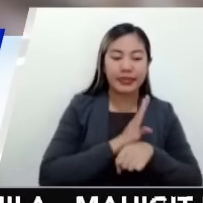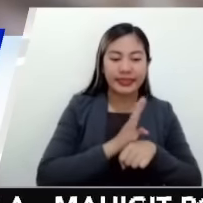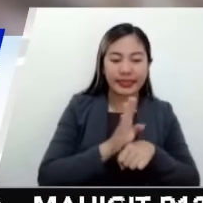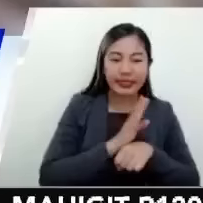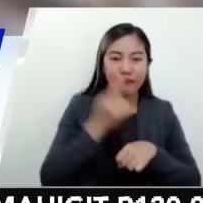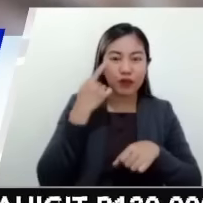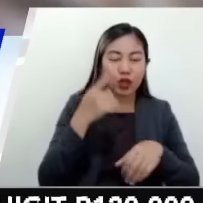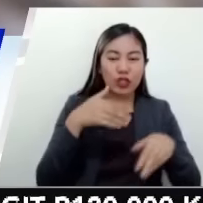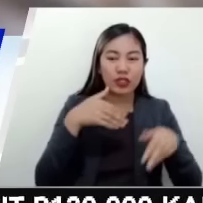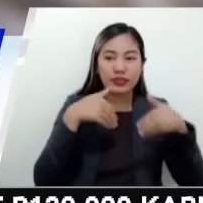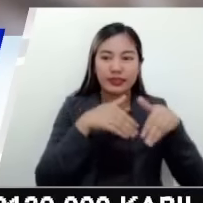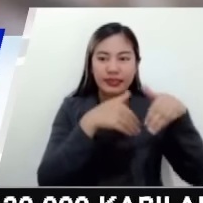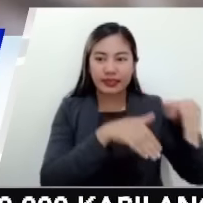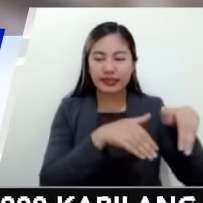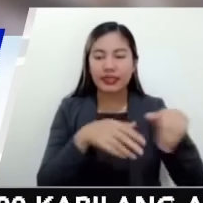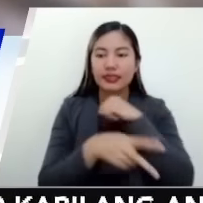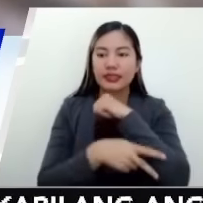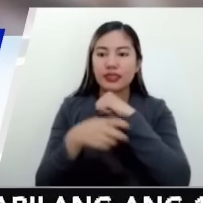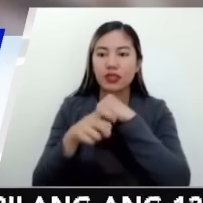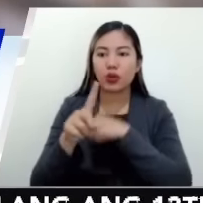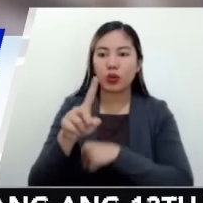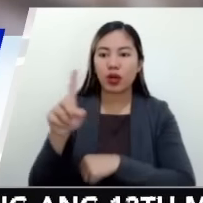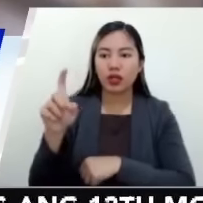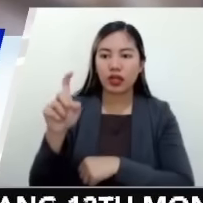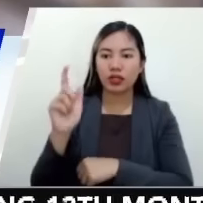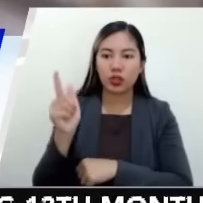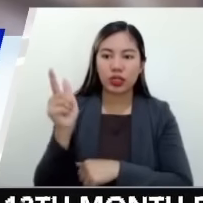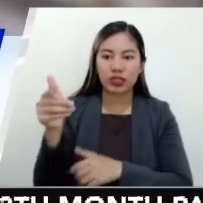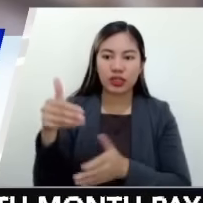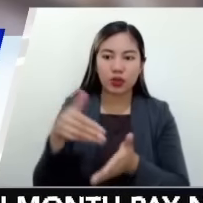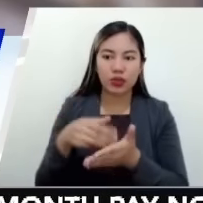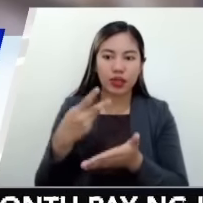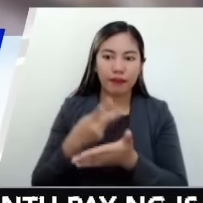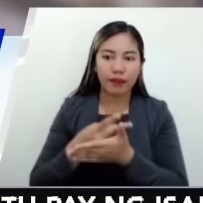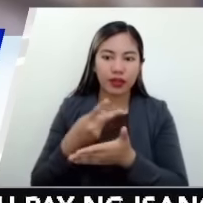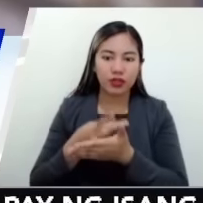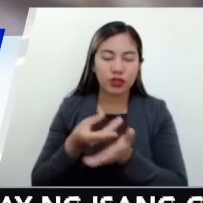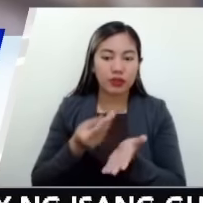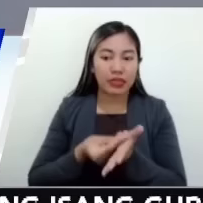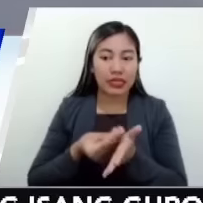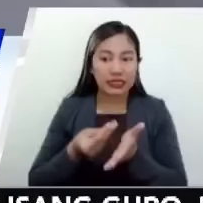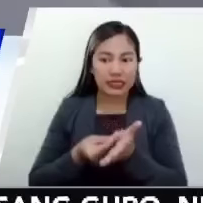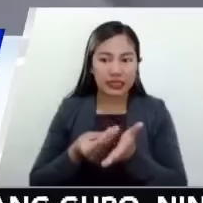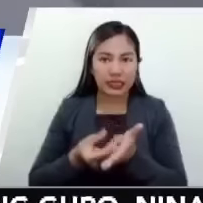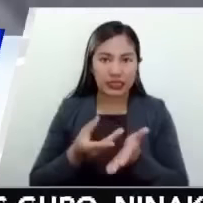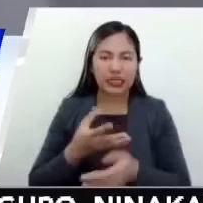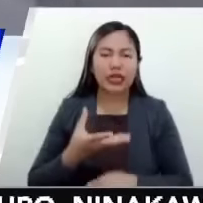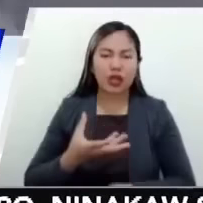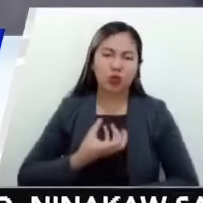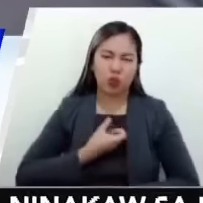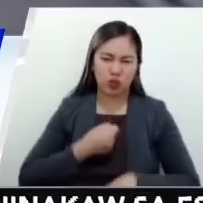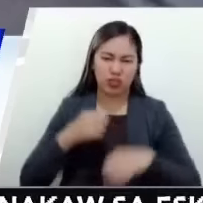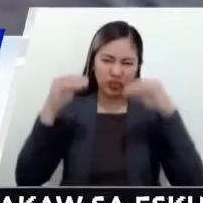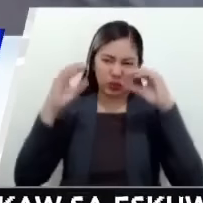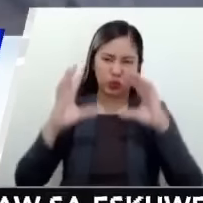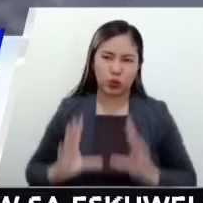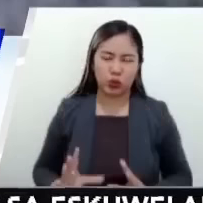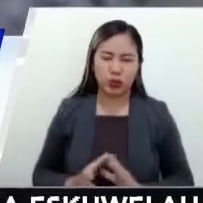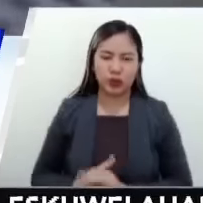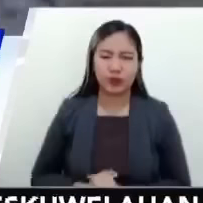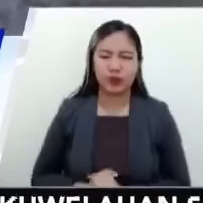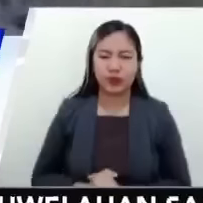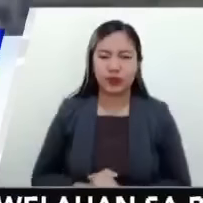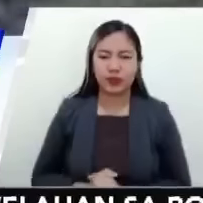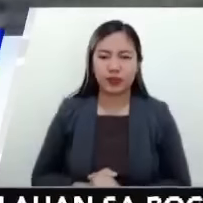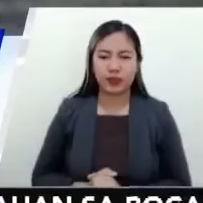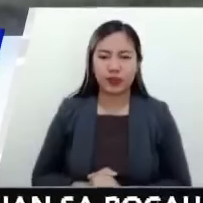niya ang mahigit 120,000 pesos in cash na pag-aari ng isang guro. Ayon sa asawa ng biktima, kabilang